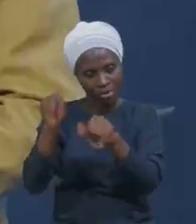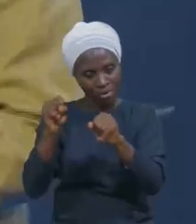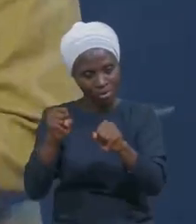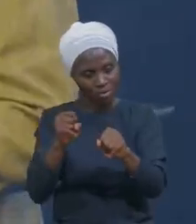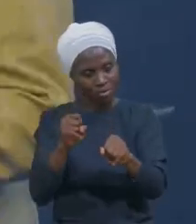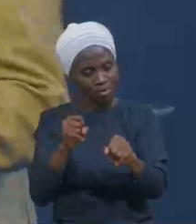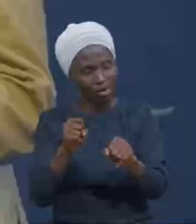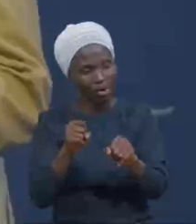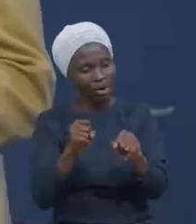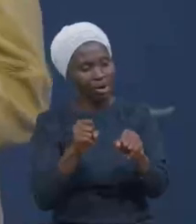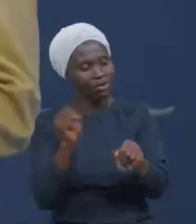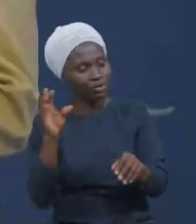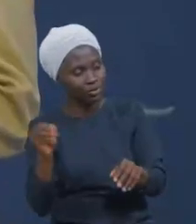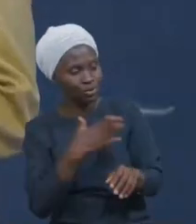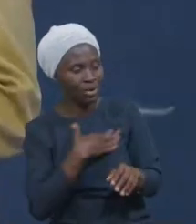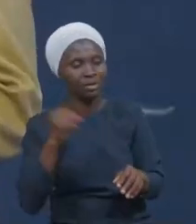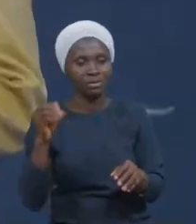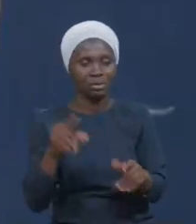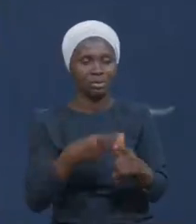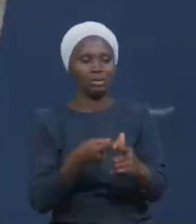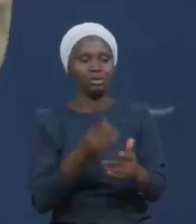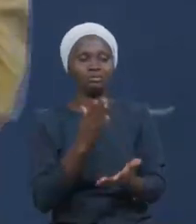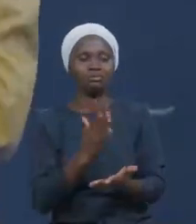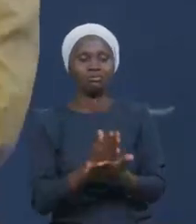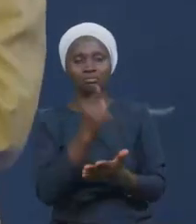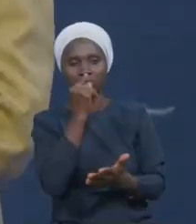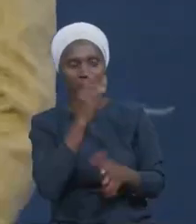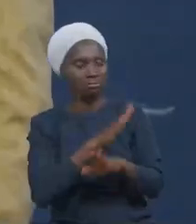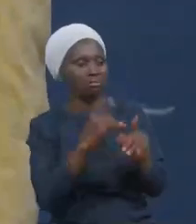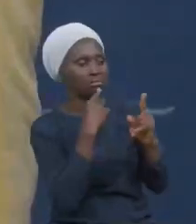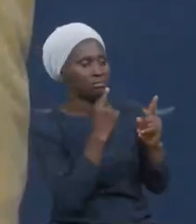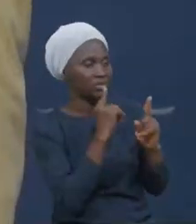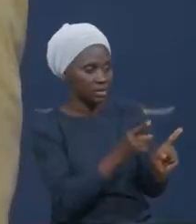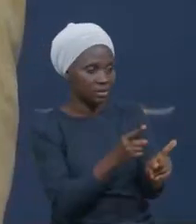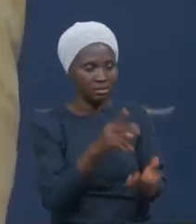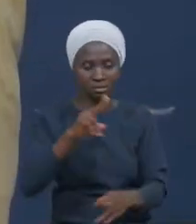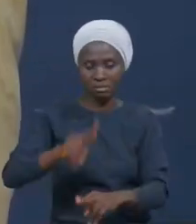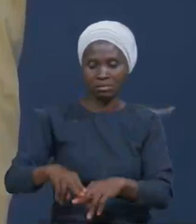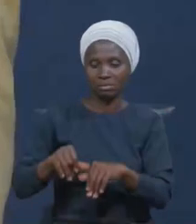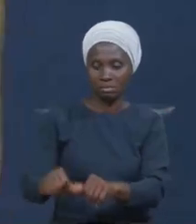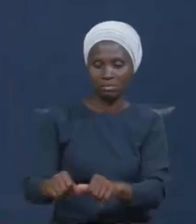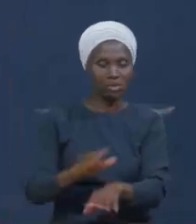Et tu ne réponds plus. Tu t'assieds là-bas. Tu n'as pas ouvert la porte.